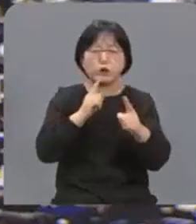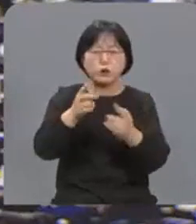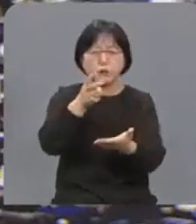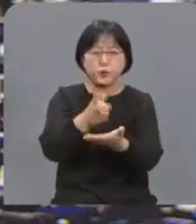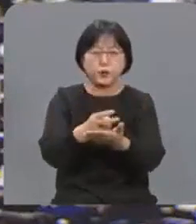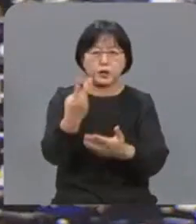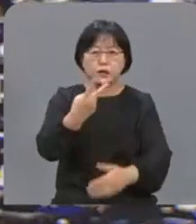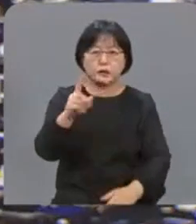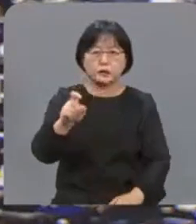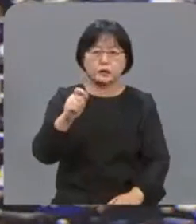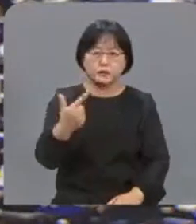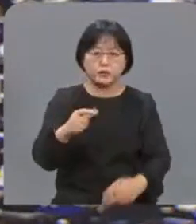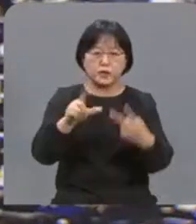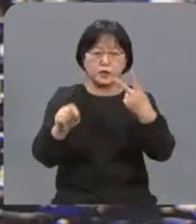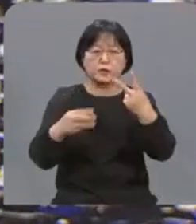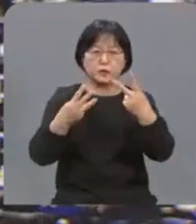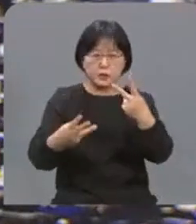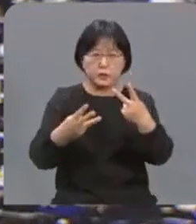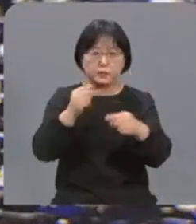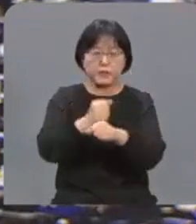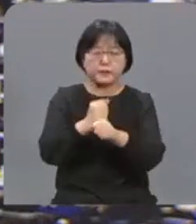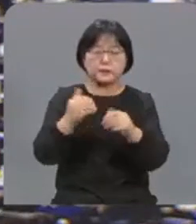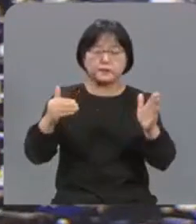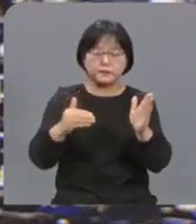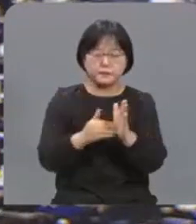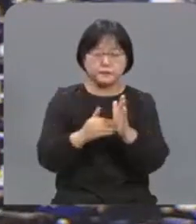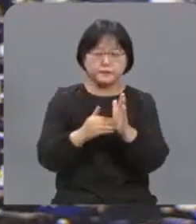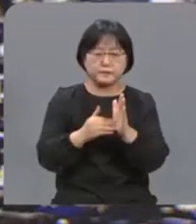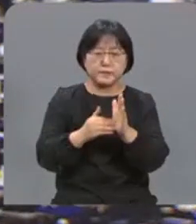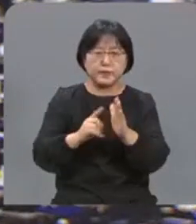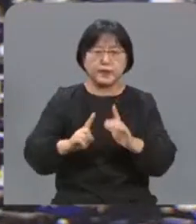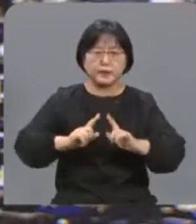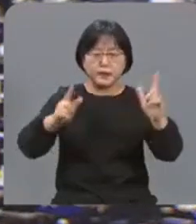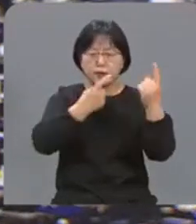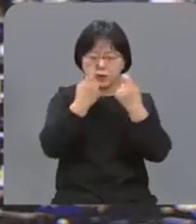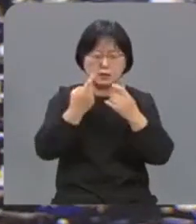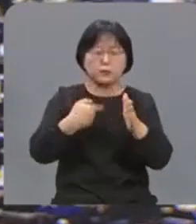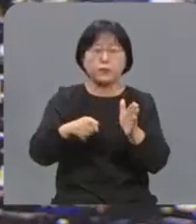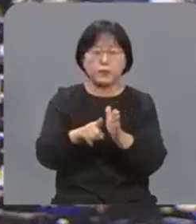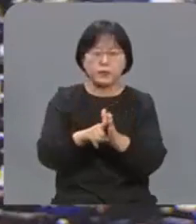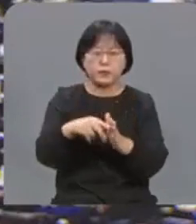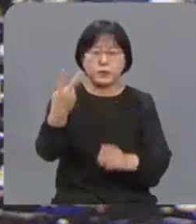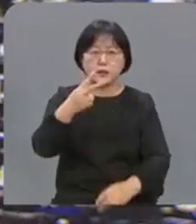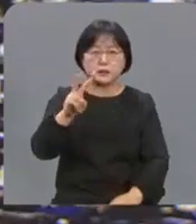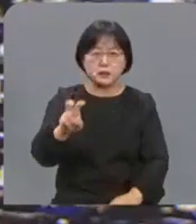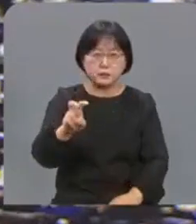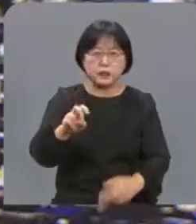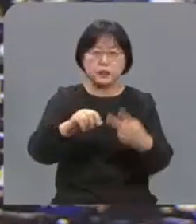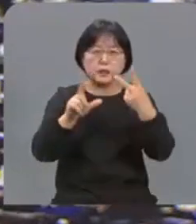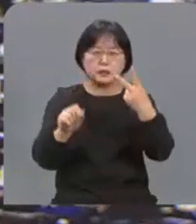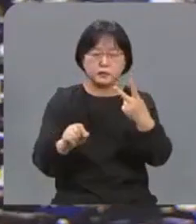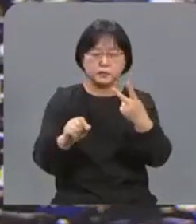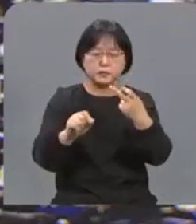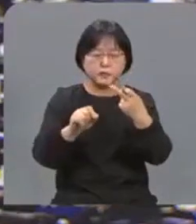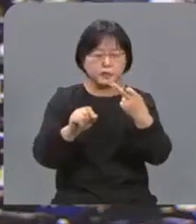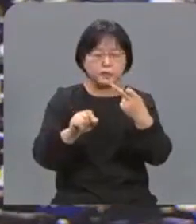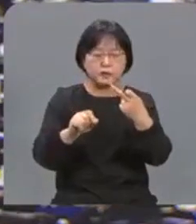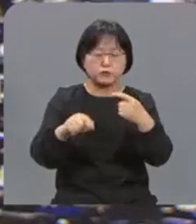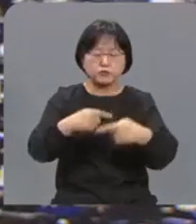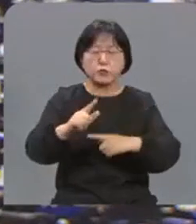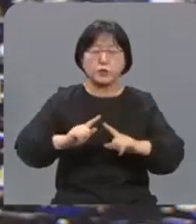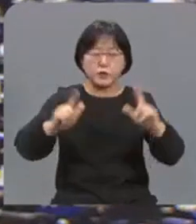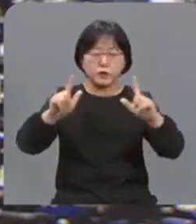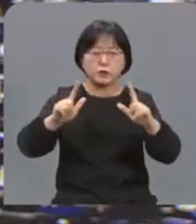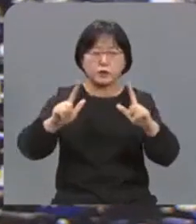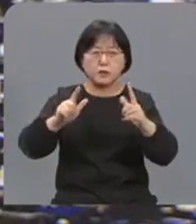언어법이 2016년 2월 3일에 제정이 되었는데요. 그날을 기념하기 위해서 2020년 12월에 한국 수어의